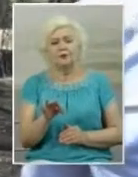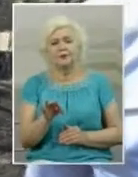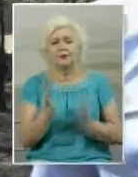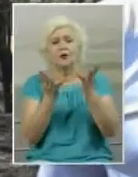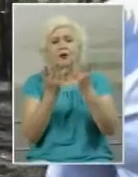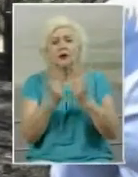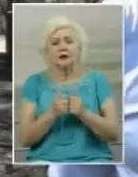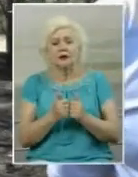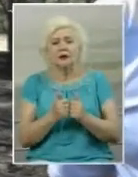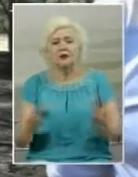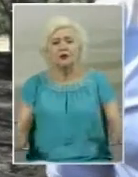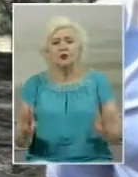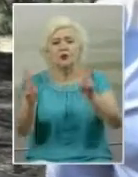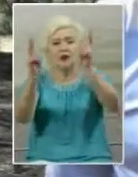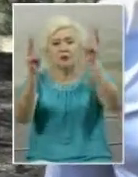кількістю